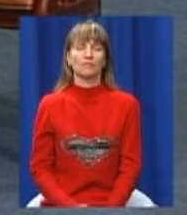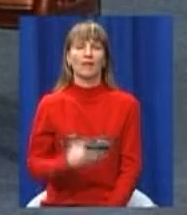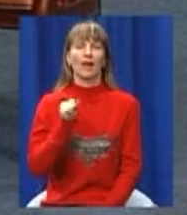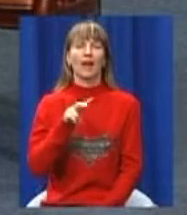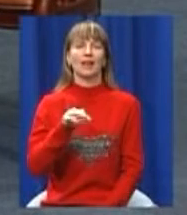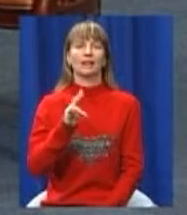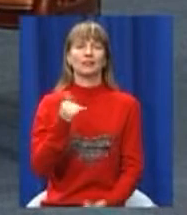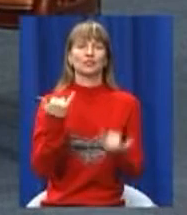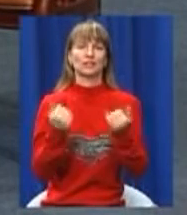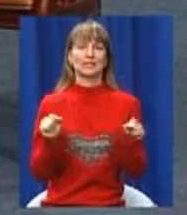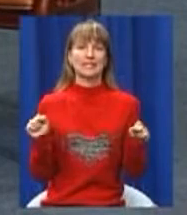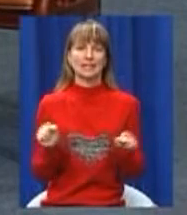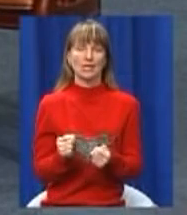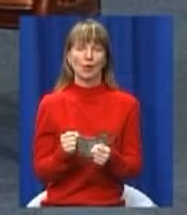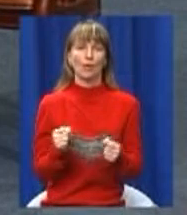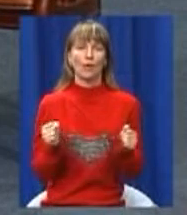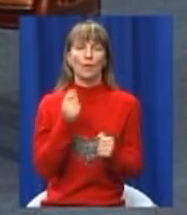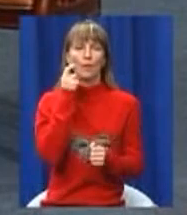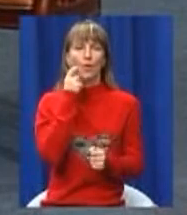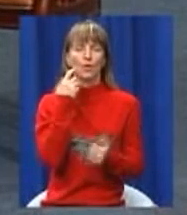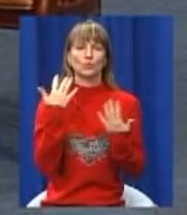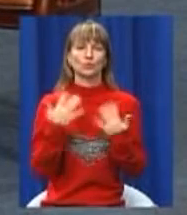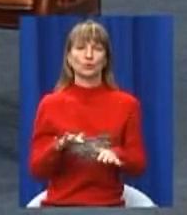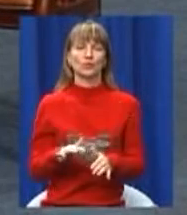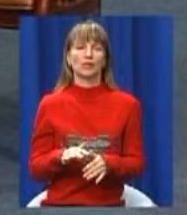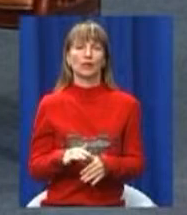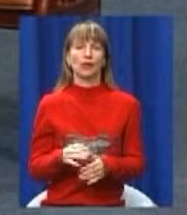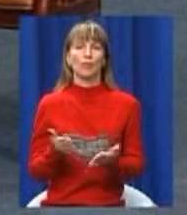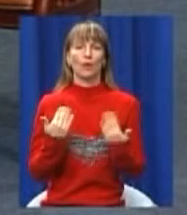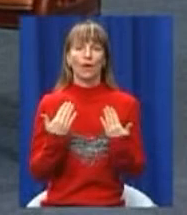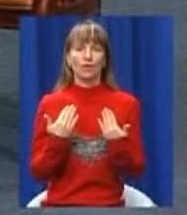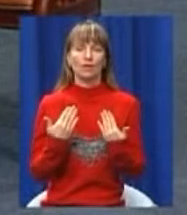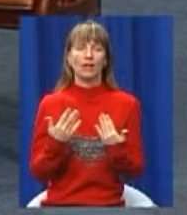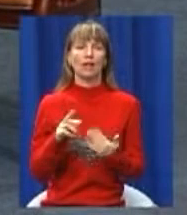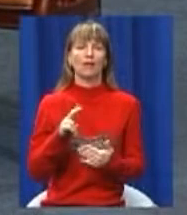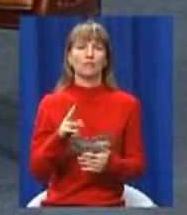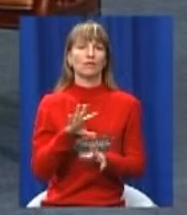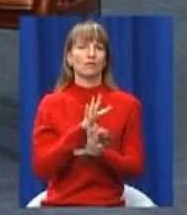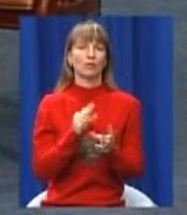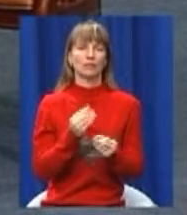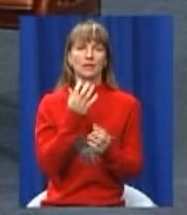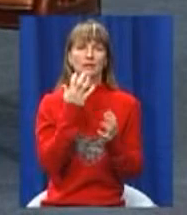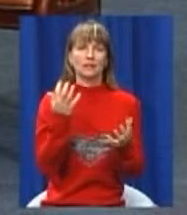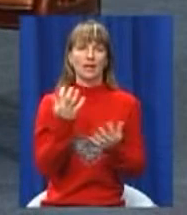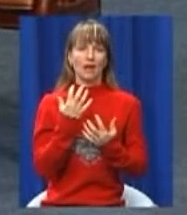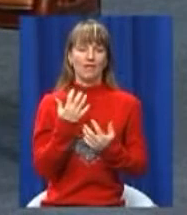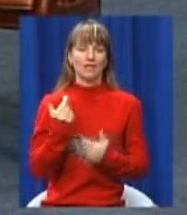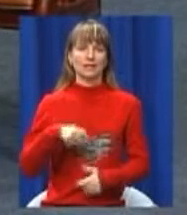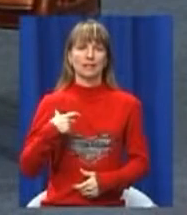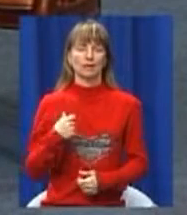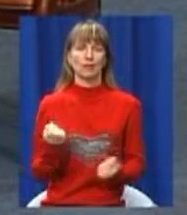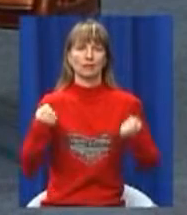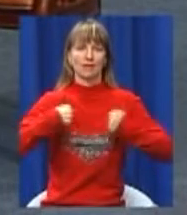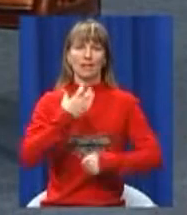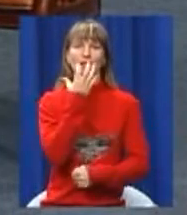Алінка, от зараз зима, так холодно, морози вже стукнули майже, так прохолодно. Як ми взагалі зігріваємось? От вдягаємо там